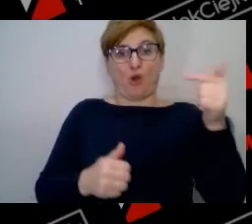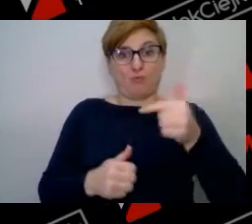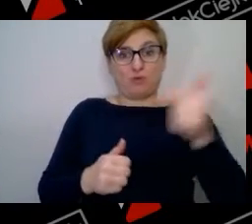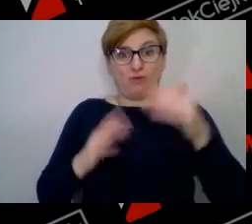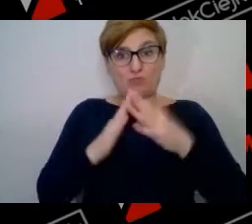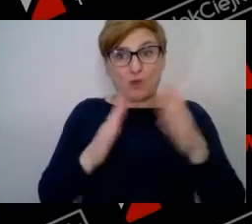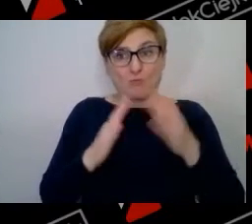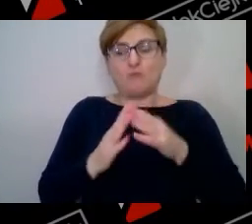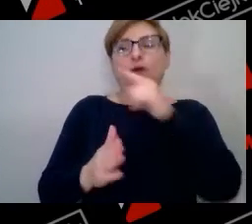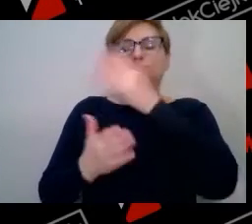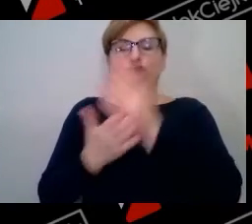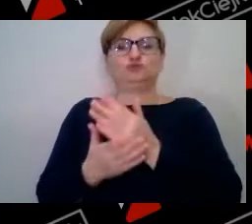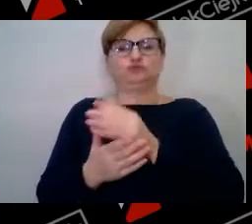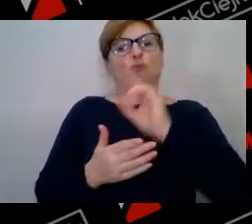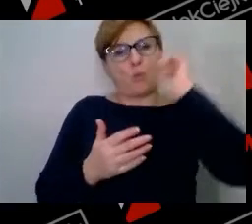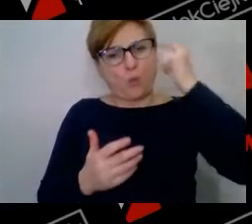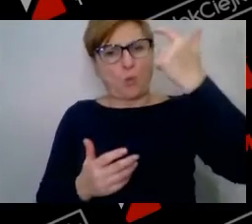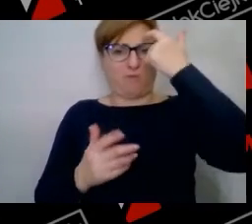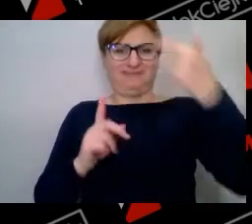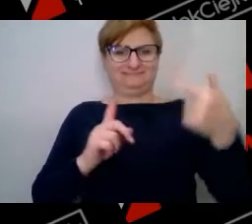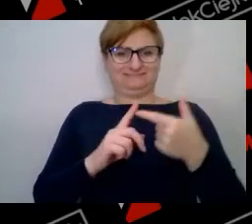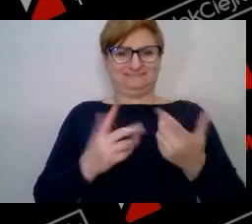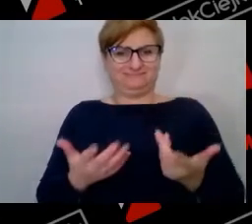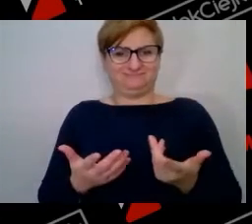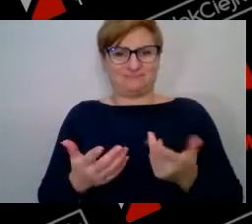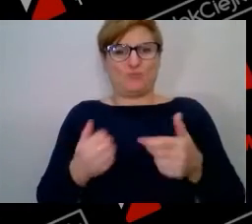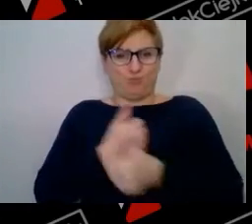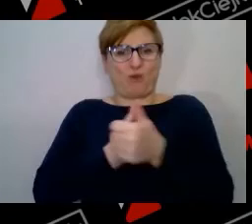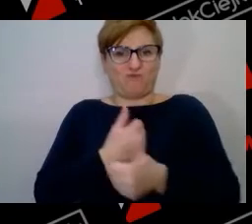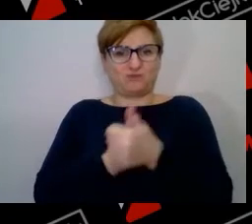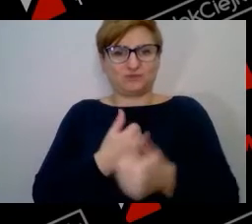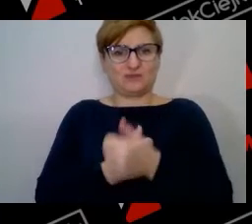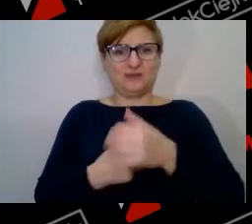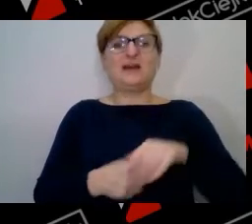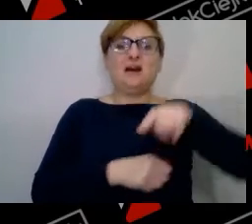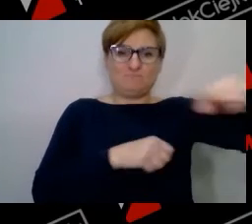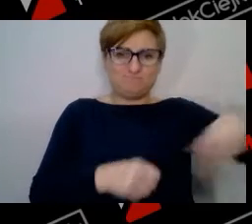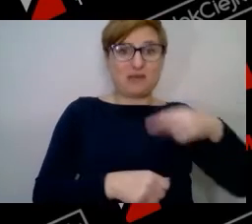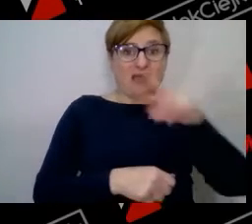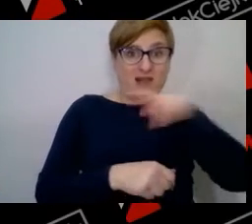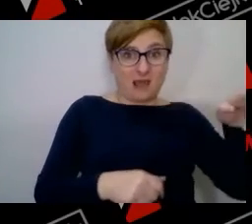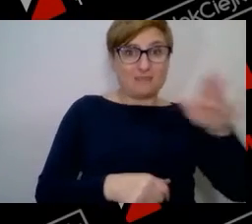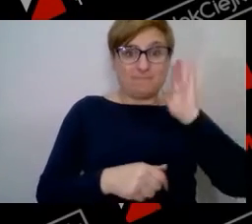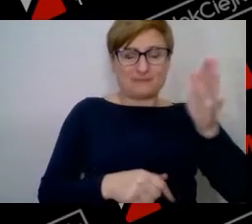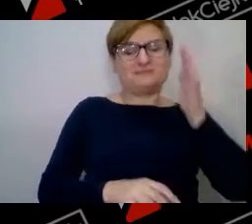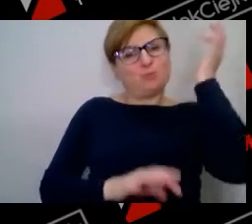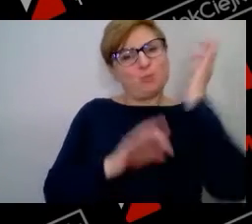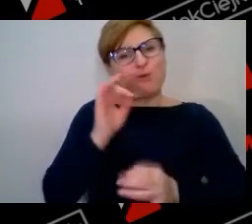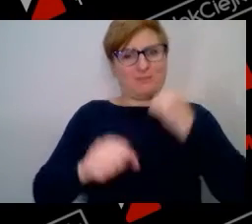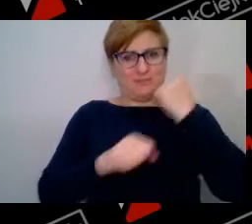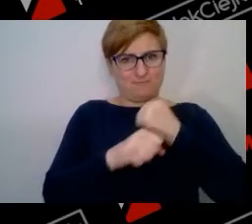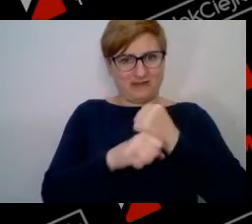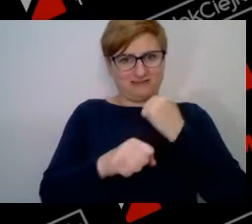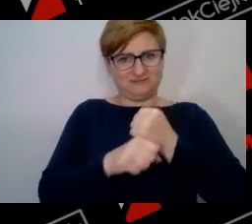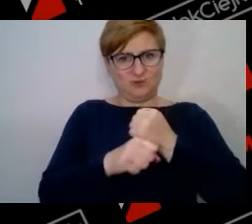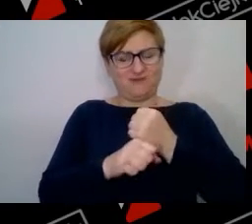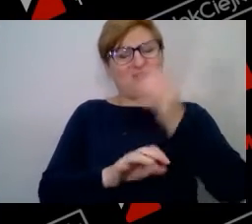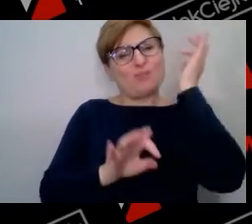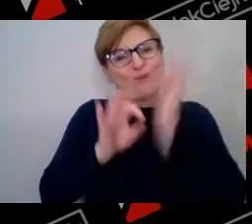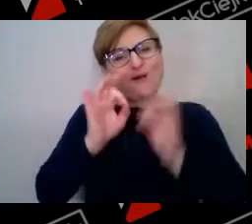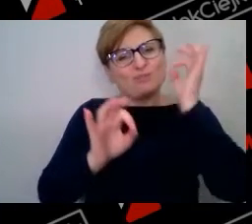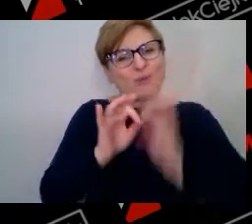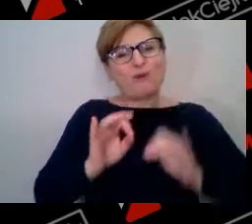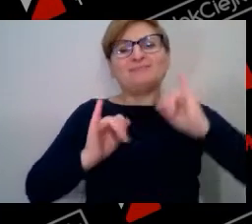kobiet. I będziemy jako Rada pracować nad wskazaniem wszystkich koniecznych szczegółów i wszystkich koniecznych